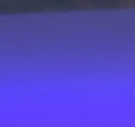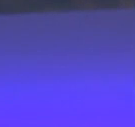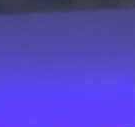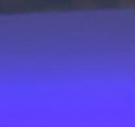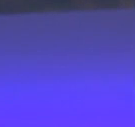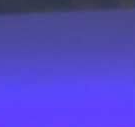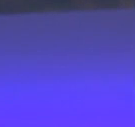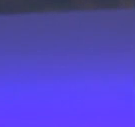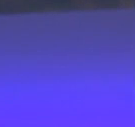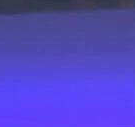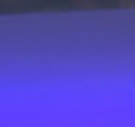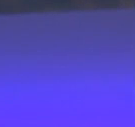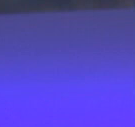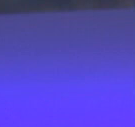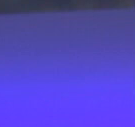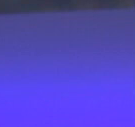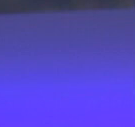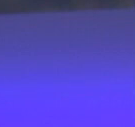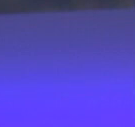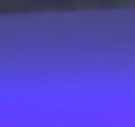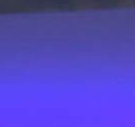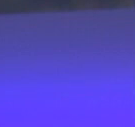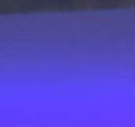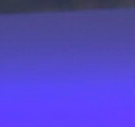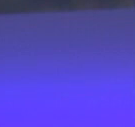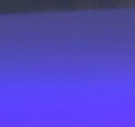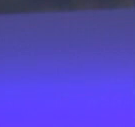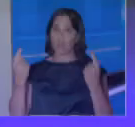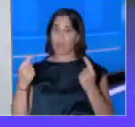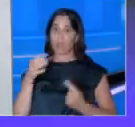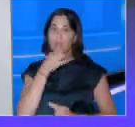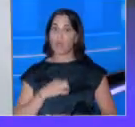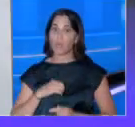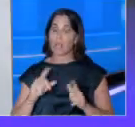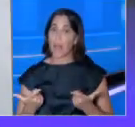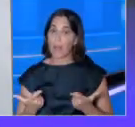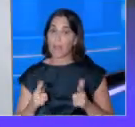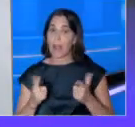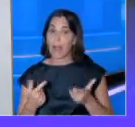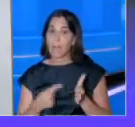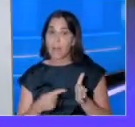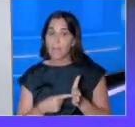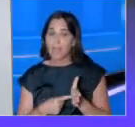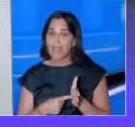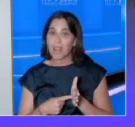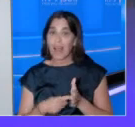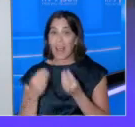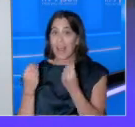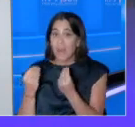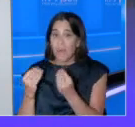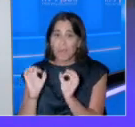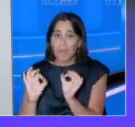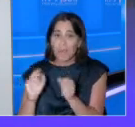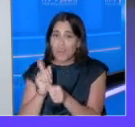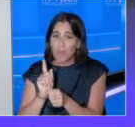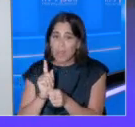אין המשכן לילה, היום קצת טוויסט, תשאלו אותי למה. למה? אני אגיד לכם למה. כי עוד ממש